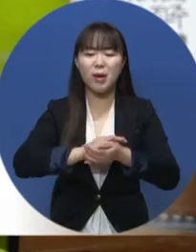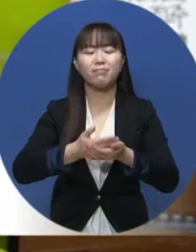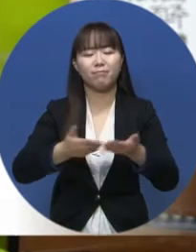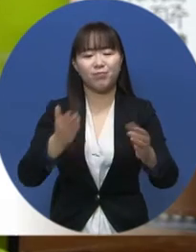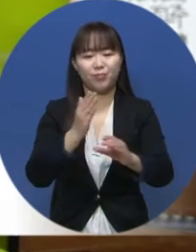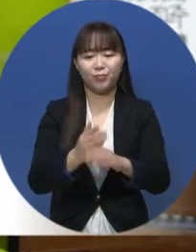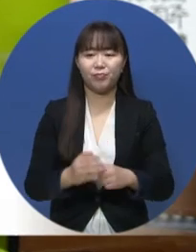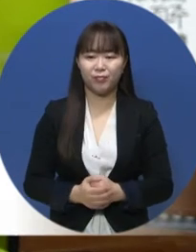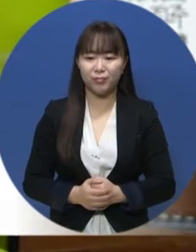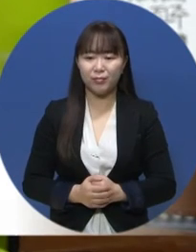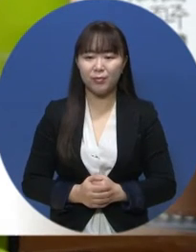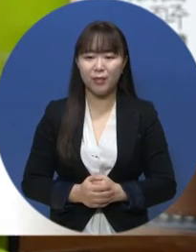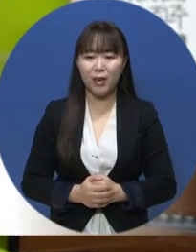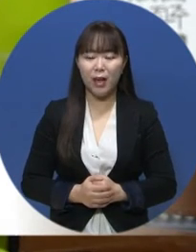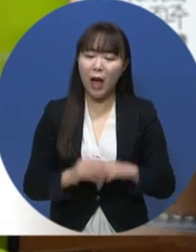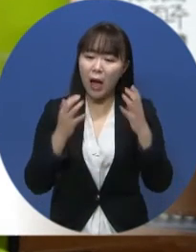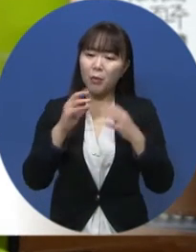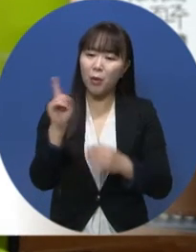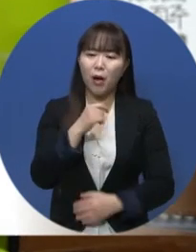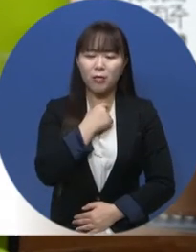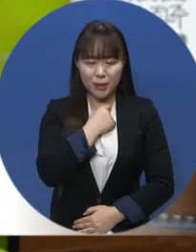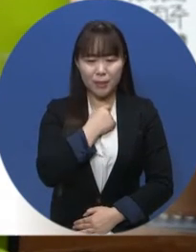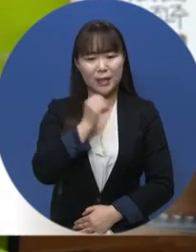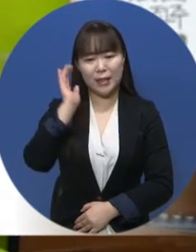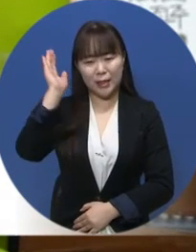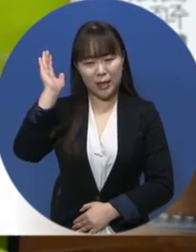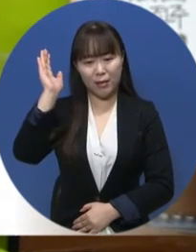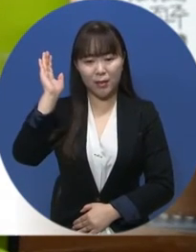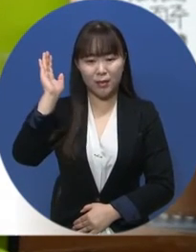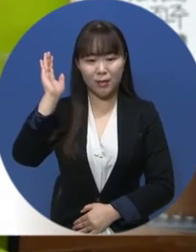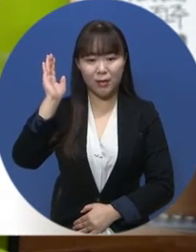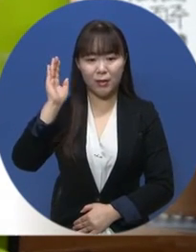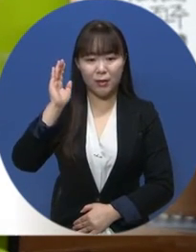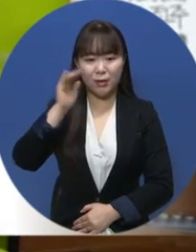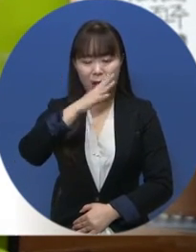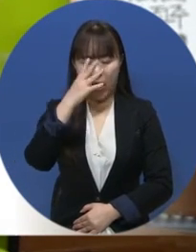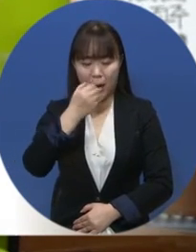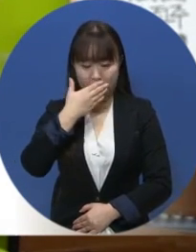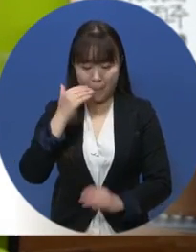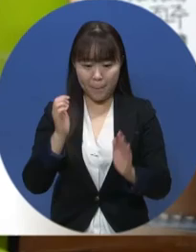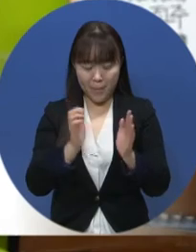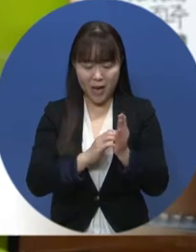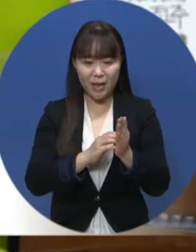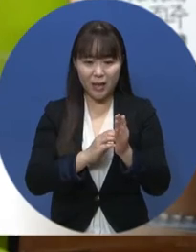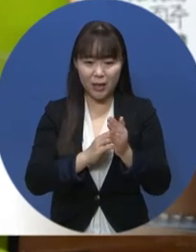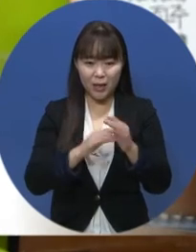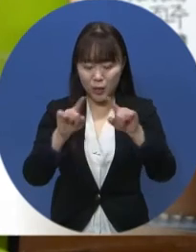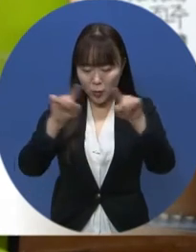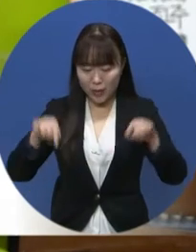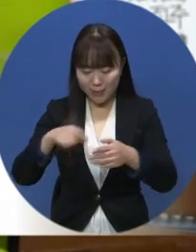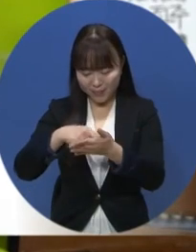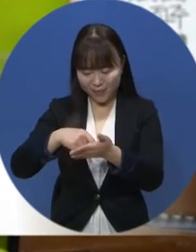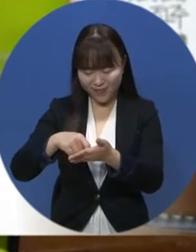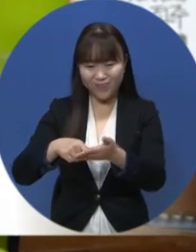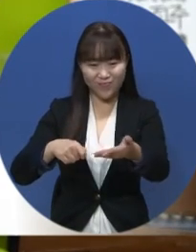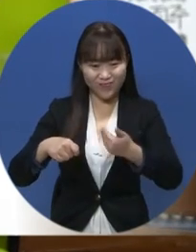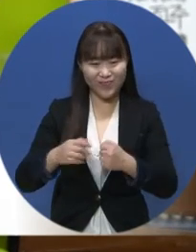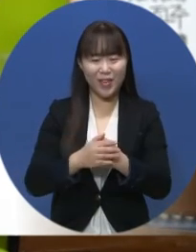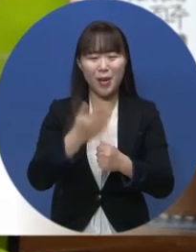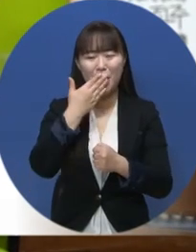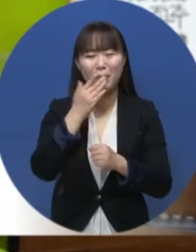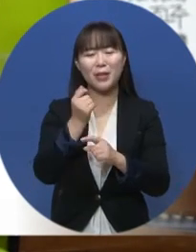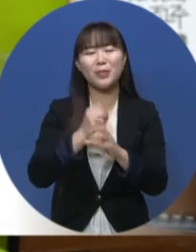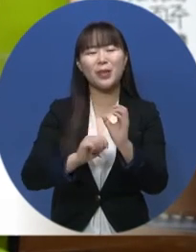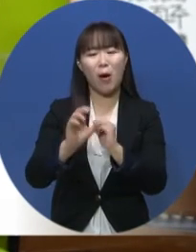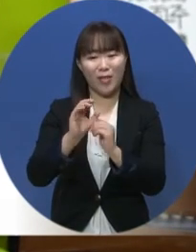있습니다 아이들이 이제 뭔가 하고 싶은 이야기를 어 타 복음 도시락에 쪽지를 쓰기 시작했습니다 밥을 좀 더